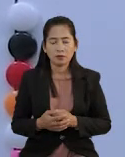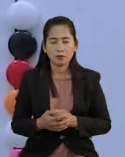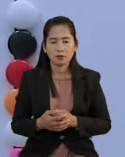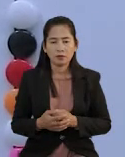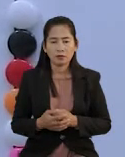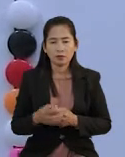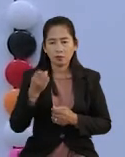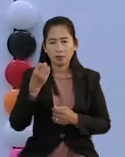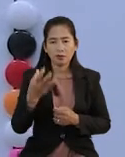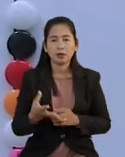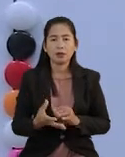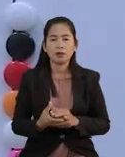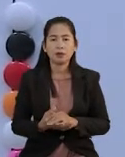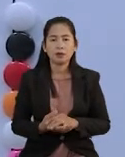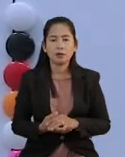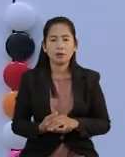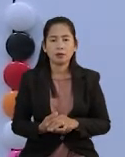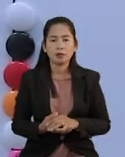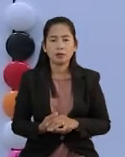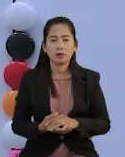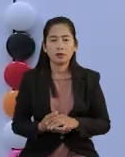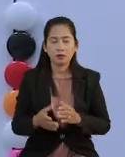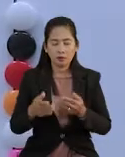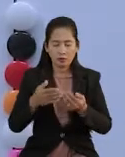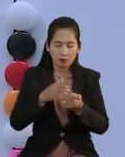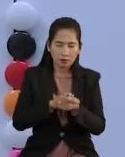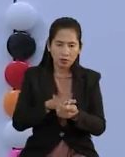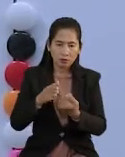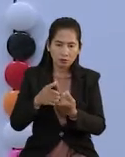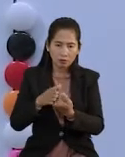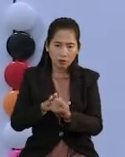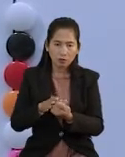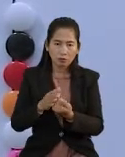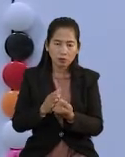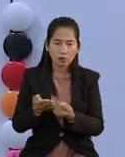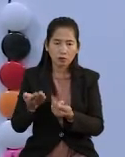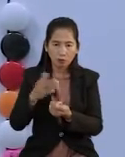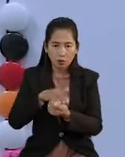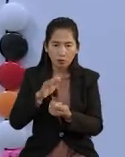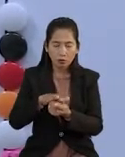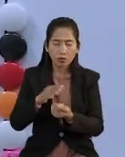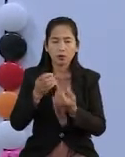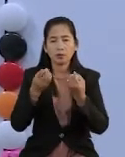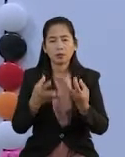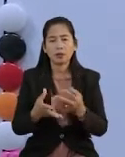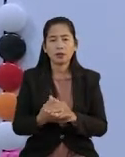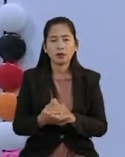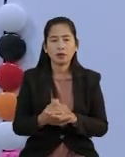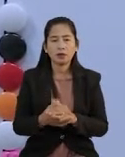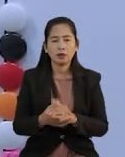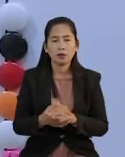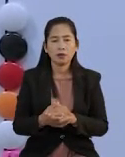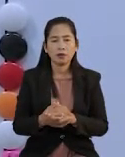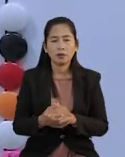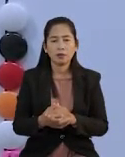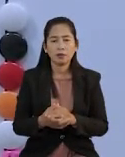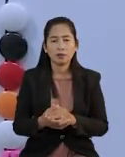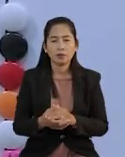là mà này con chân cả đa để bọt cho đàn tông mày nắng vì tay chia tuần màn chùm này xong rồi mơ tới